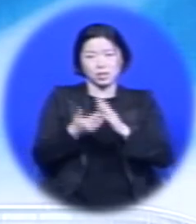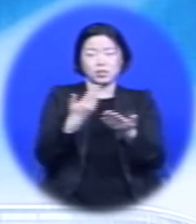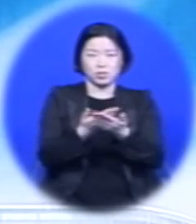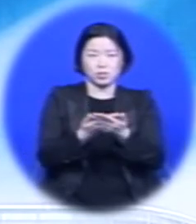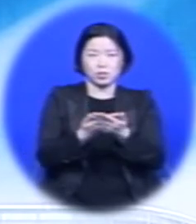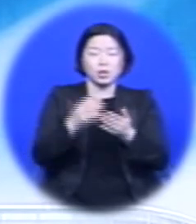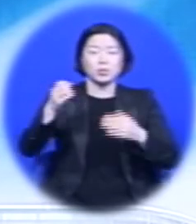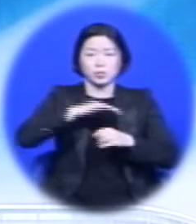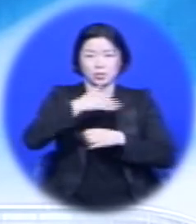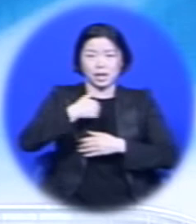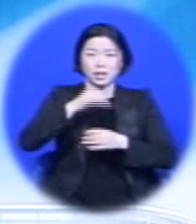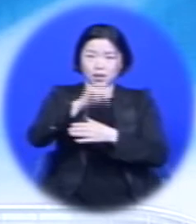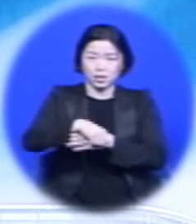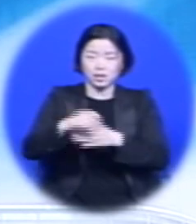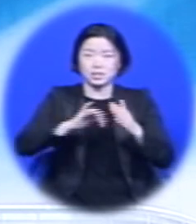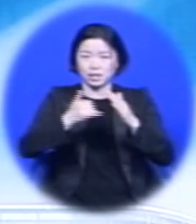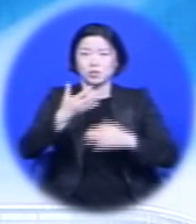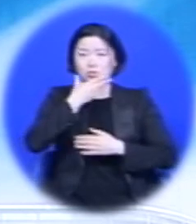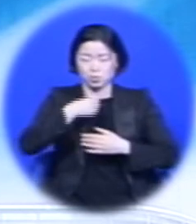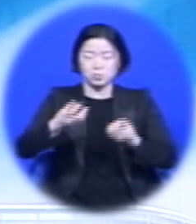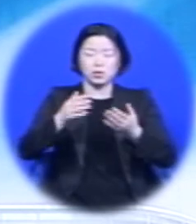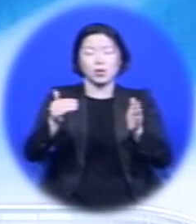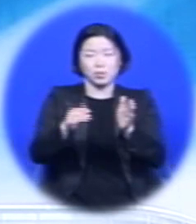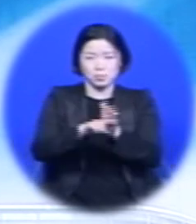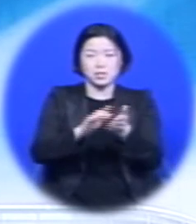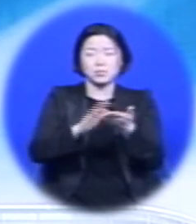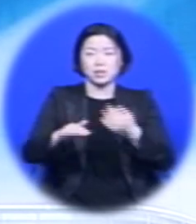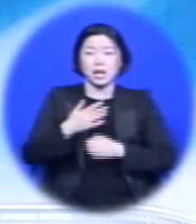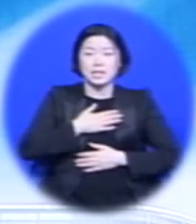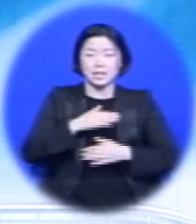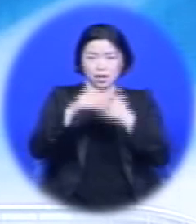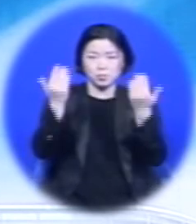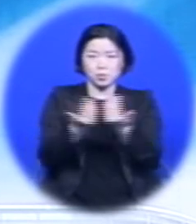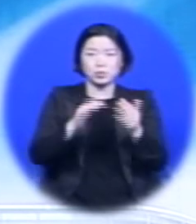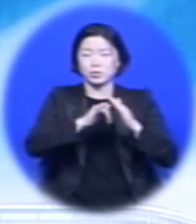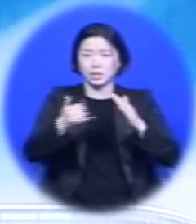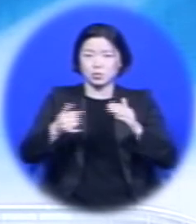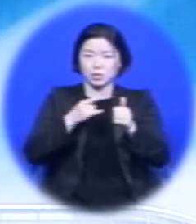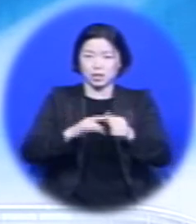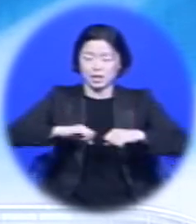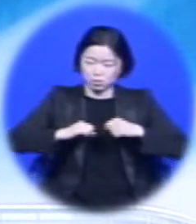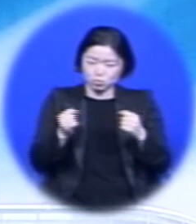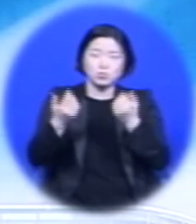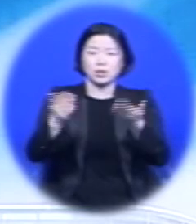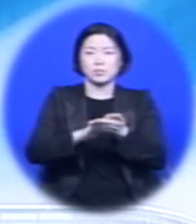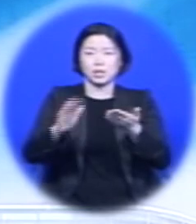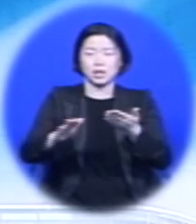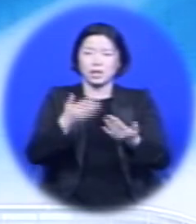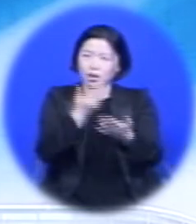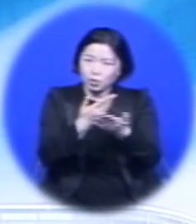가족 축복이라고 믿습니다. 제가 모든 가족에게 순종하겠습니다. 이제는